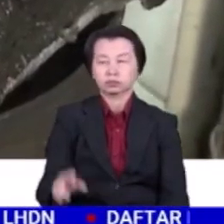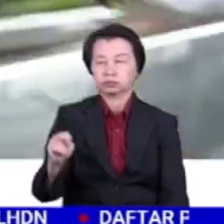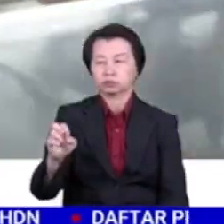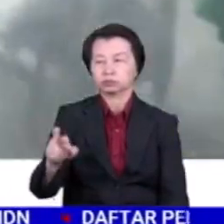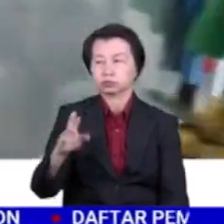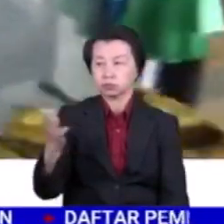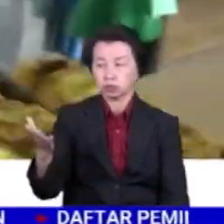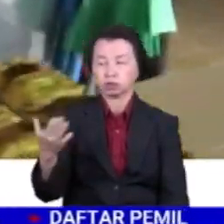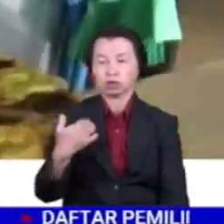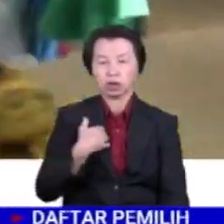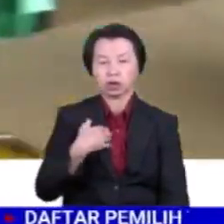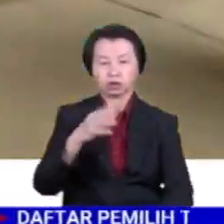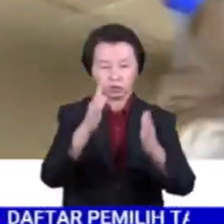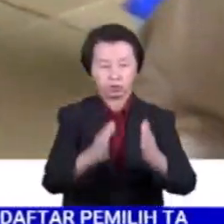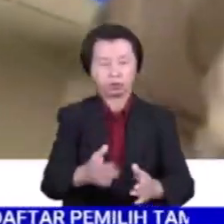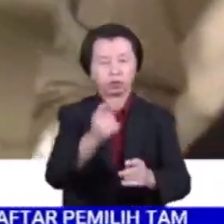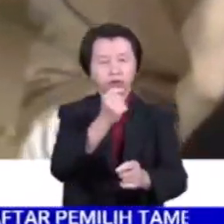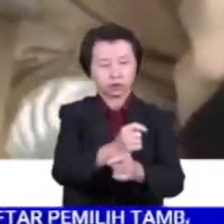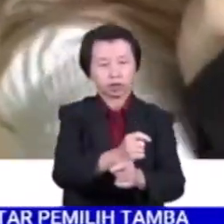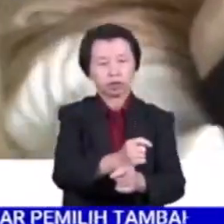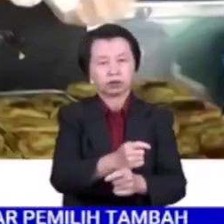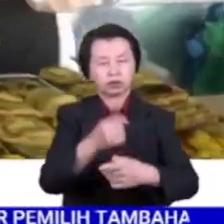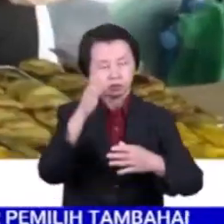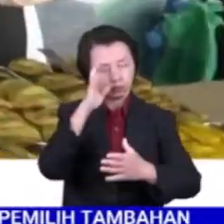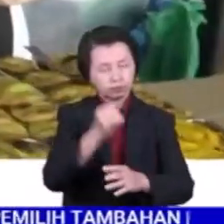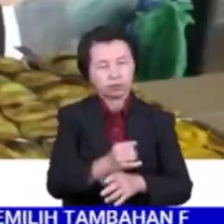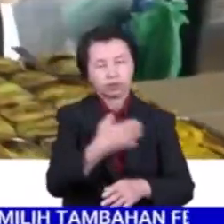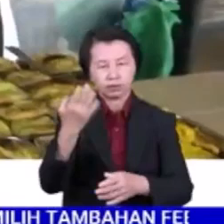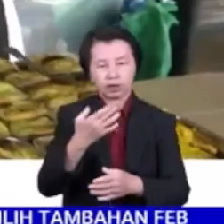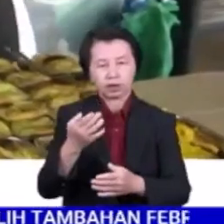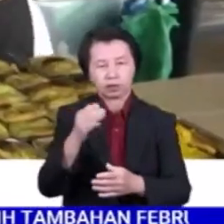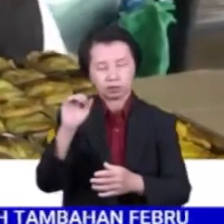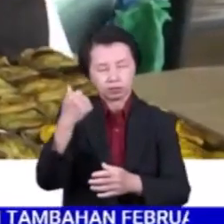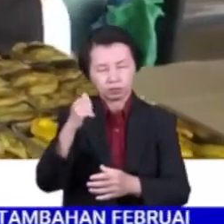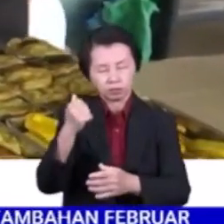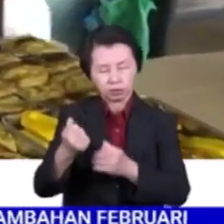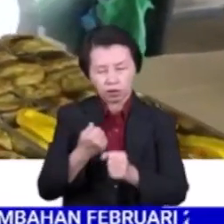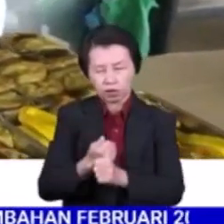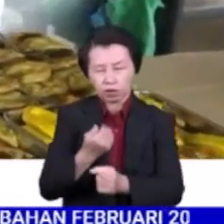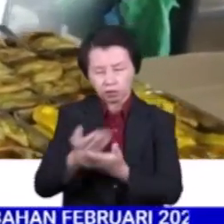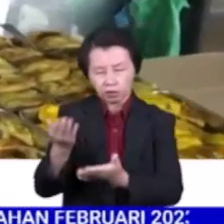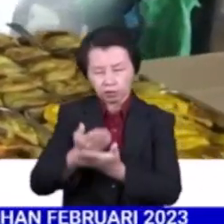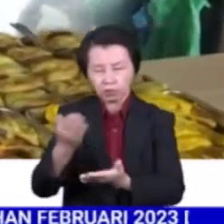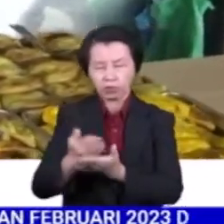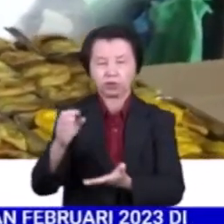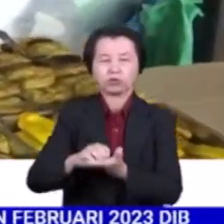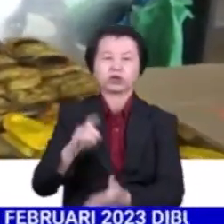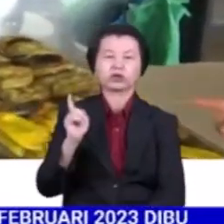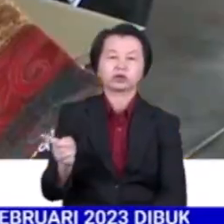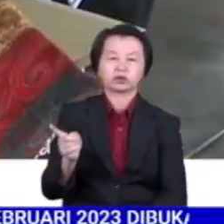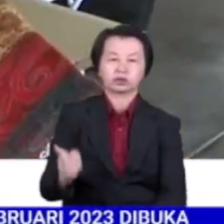Nurhayati turut mempunyai pelanggan tetap yang setia berbelas tahun membeli kuih akoknya.